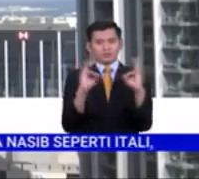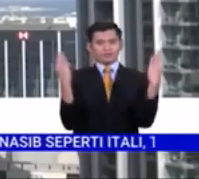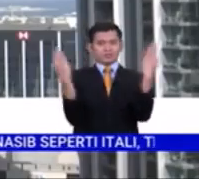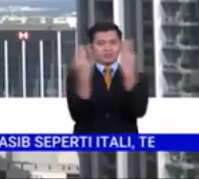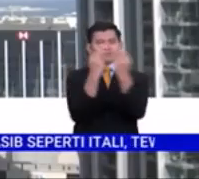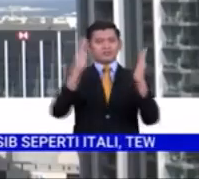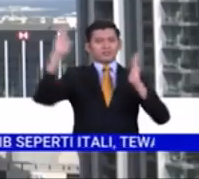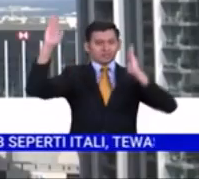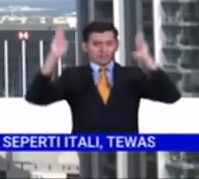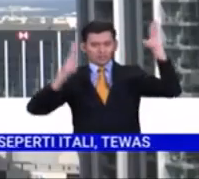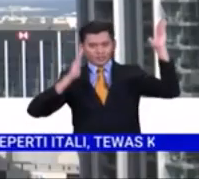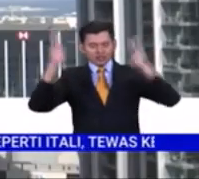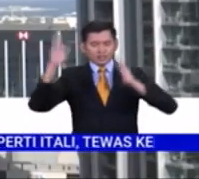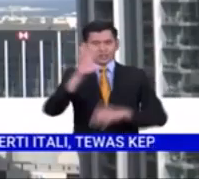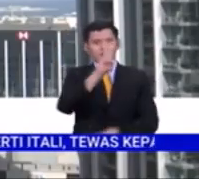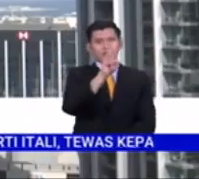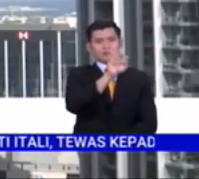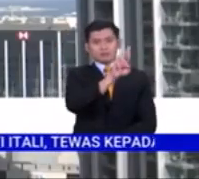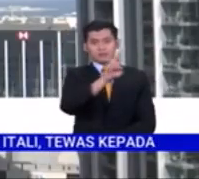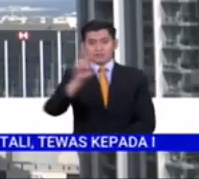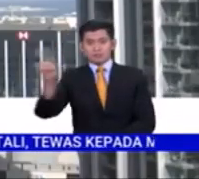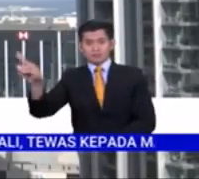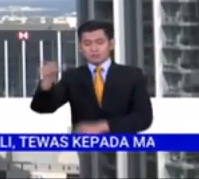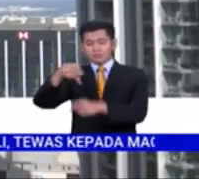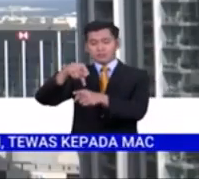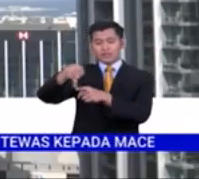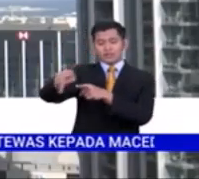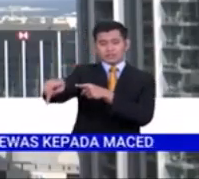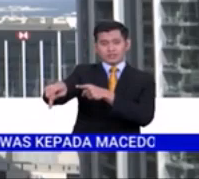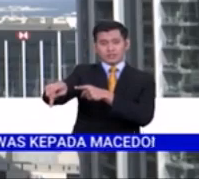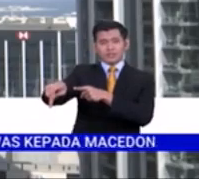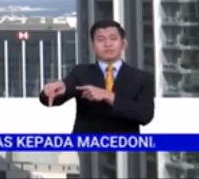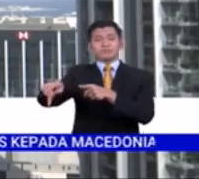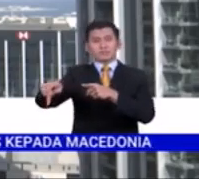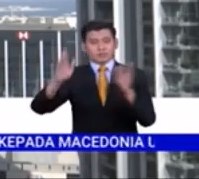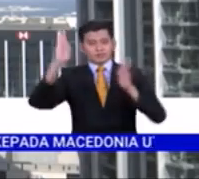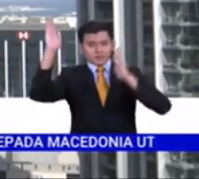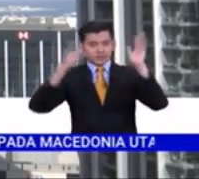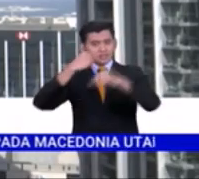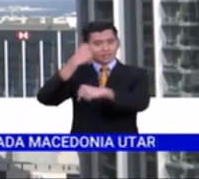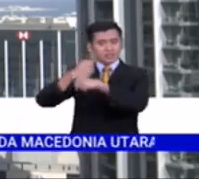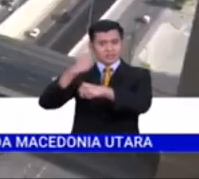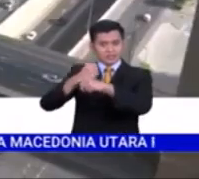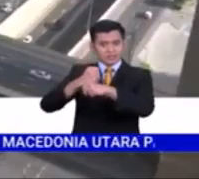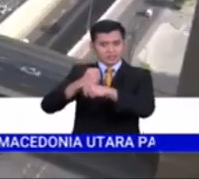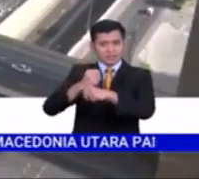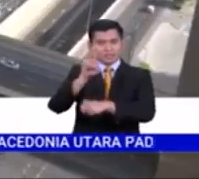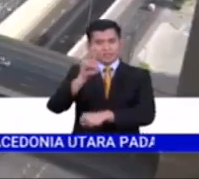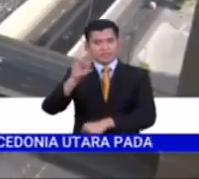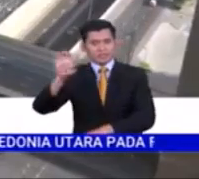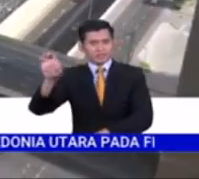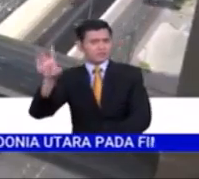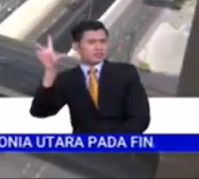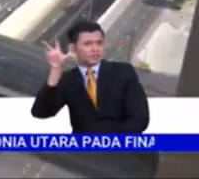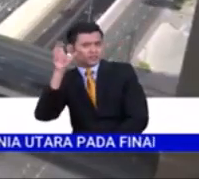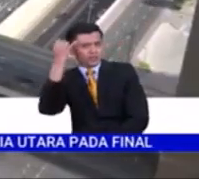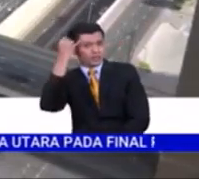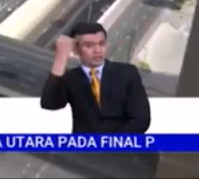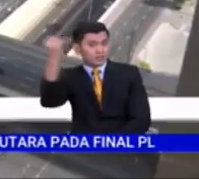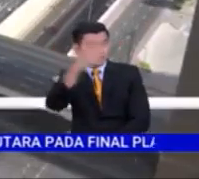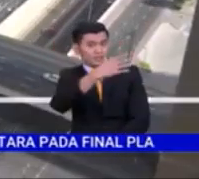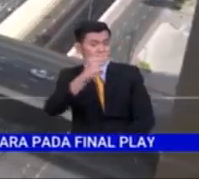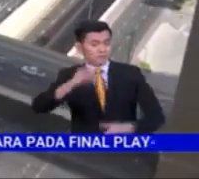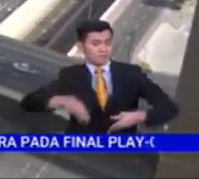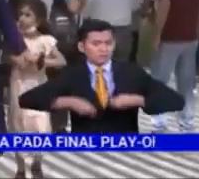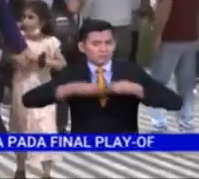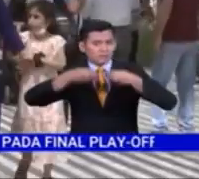sini, sebanyak 6,000 orang profesional yang bekerja di UAE, bagi mendengar idea dan juga memberi aspirasi negara